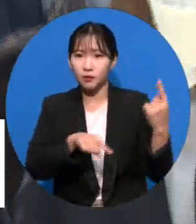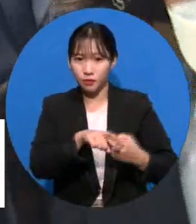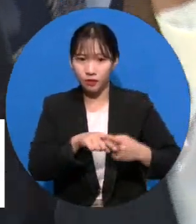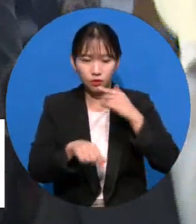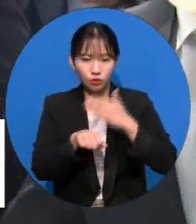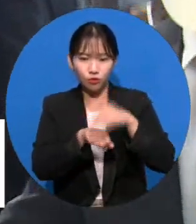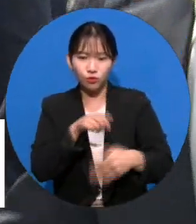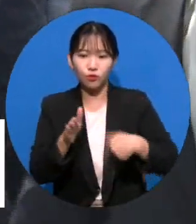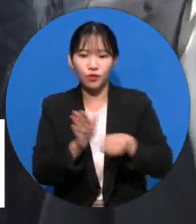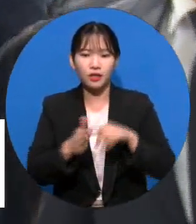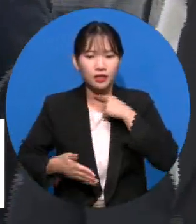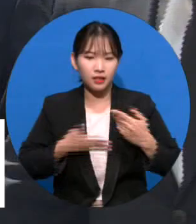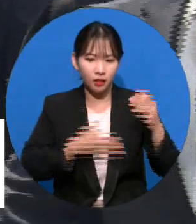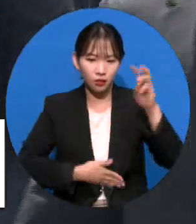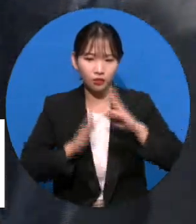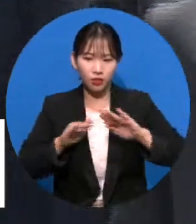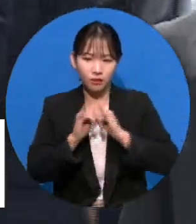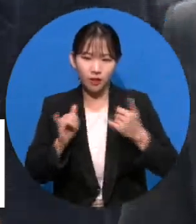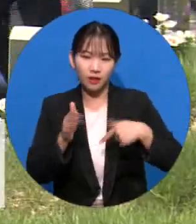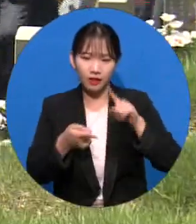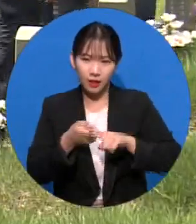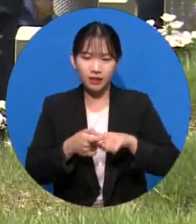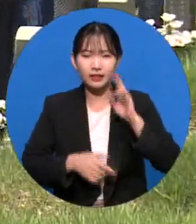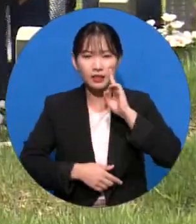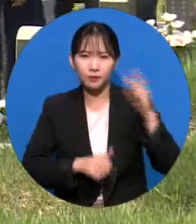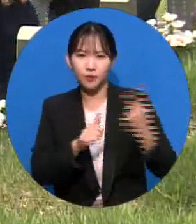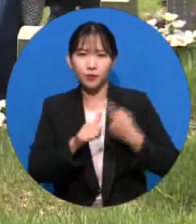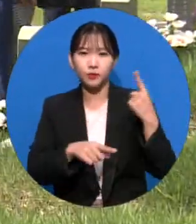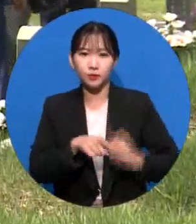희생한 광주 전남 시 도민 에 대한 심각한 모독 이라고 비판했습니다